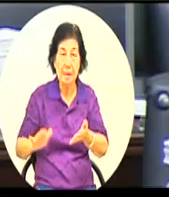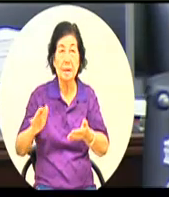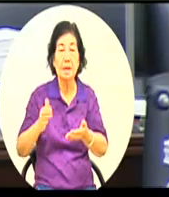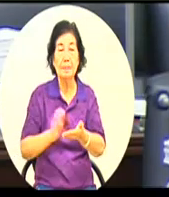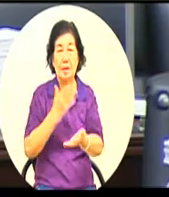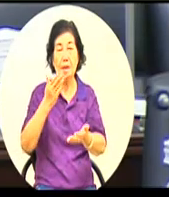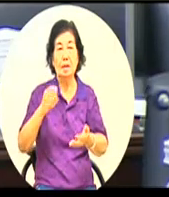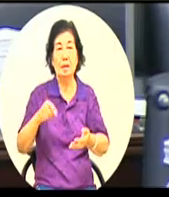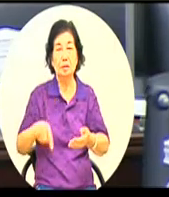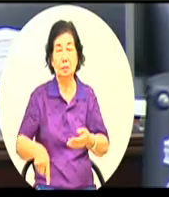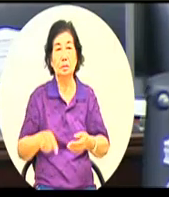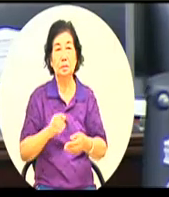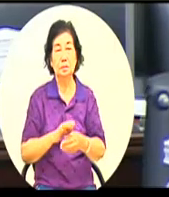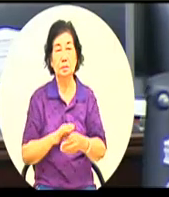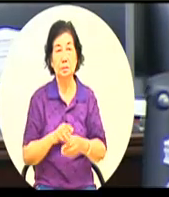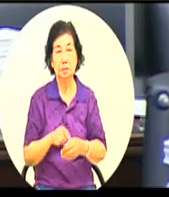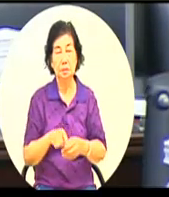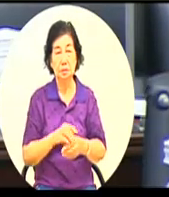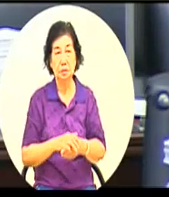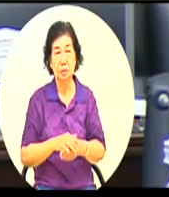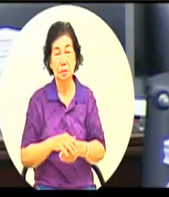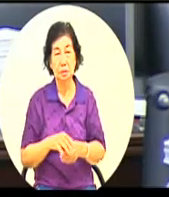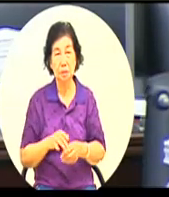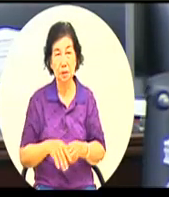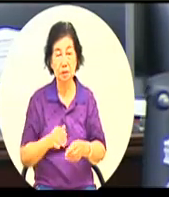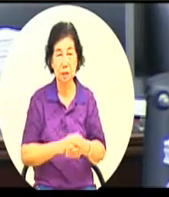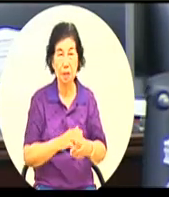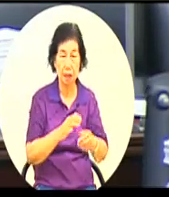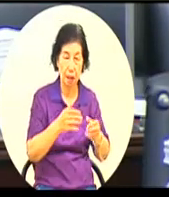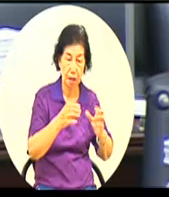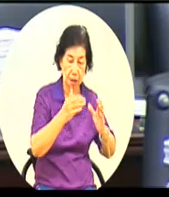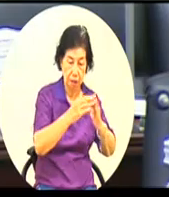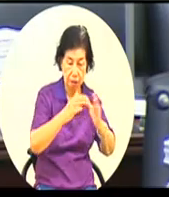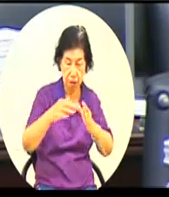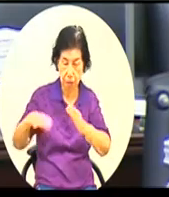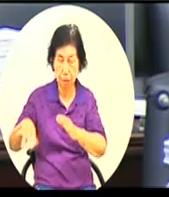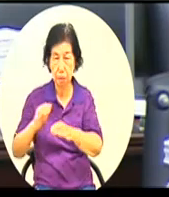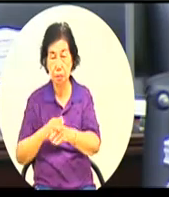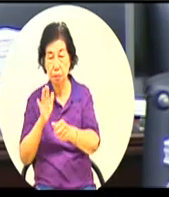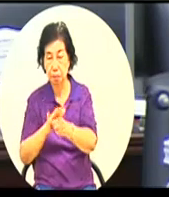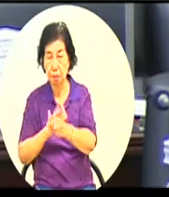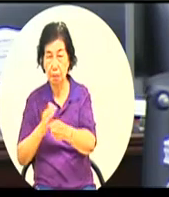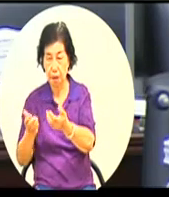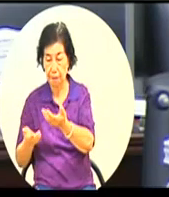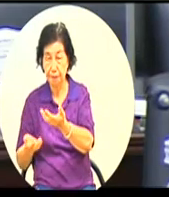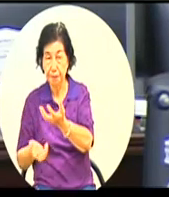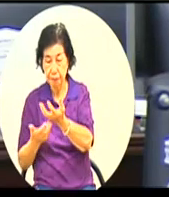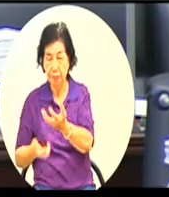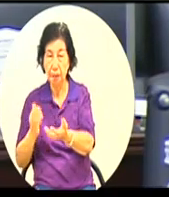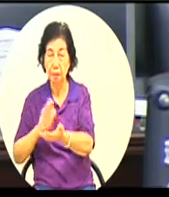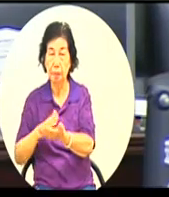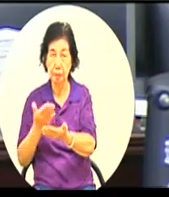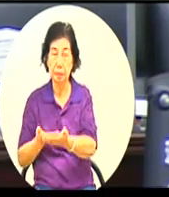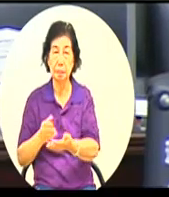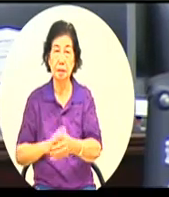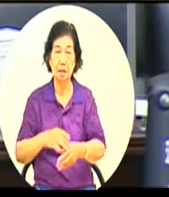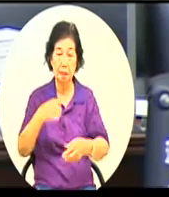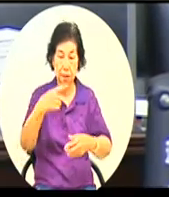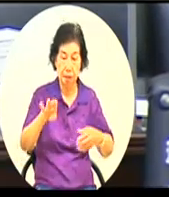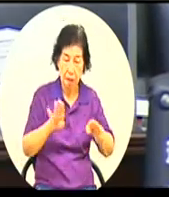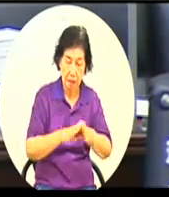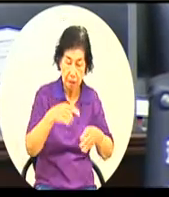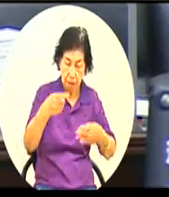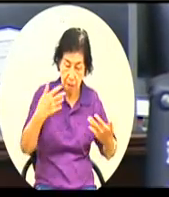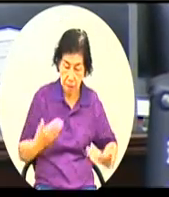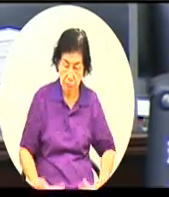即摆一日一宵，即若继续舞落，即摆着有哦，连要破